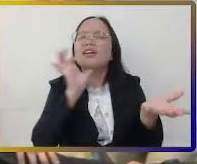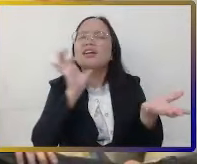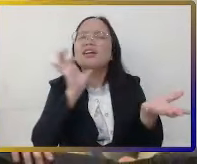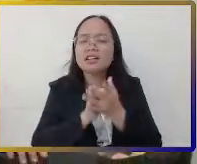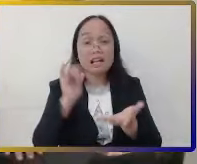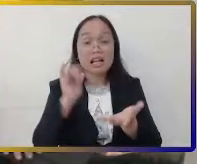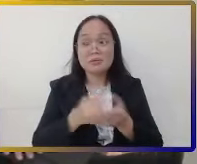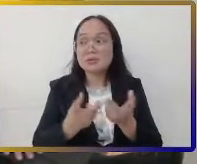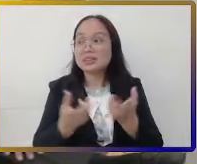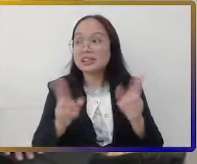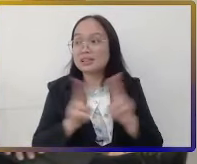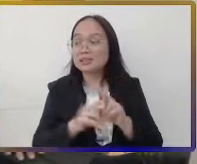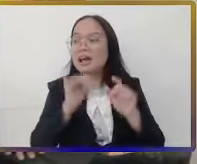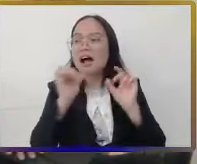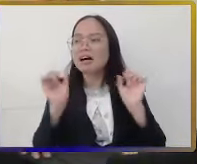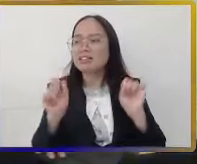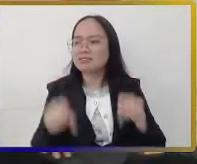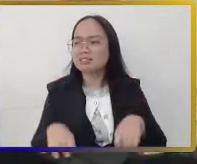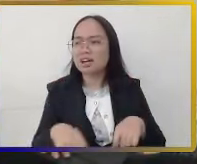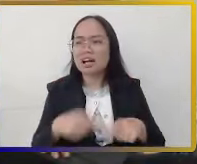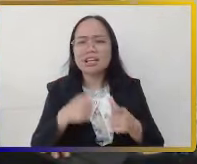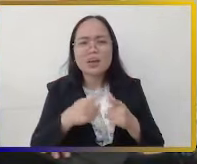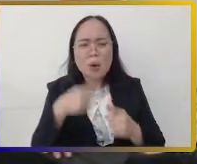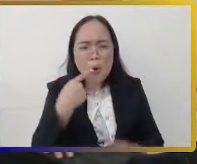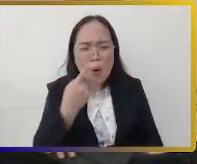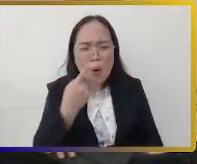position dapat. By the way, sino ka?